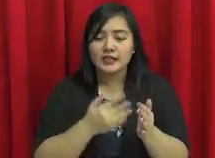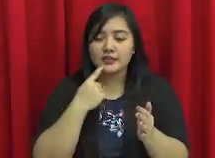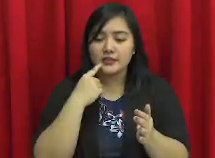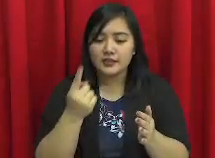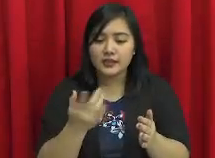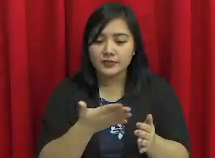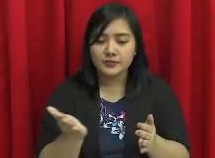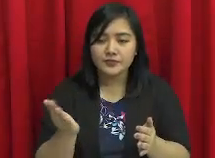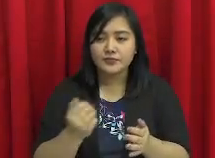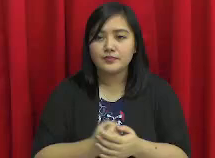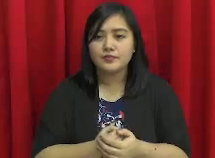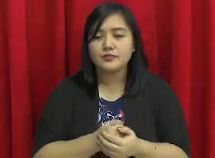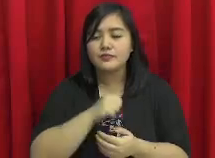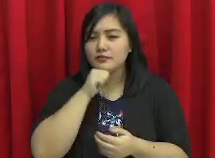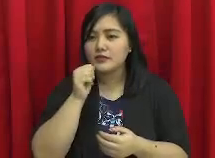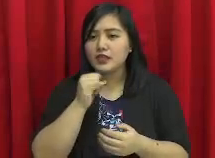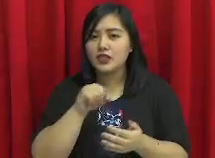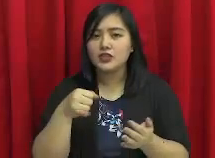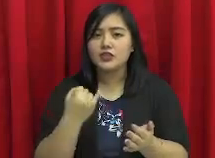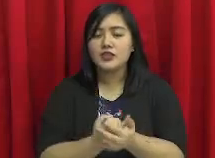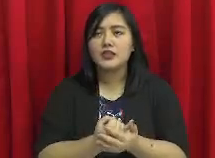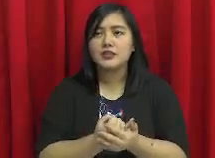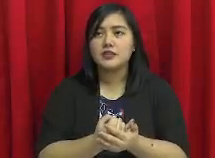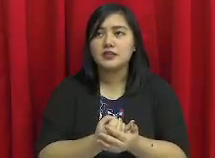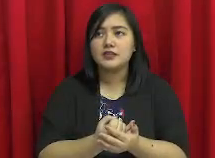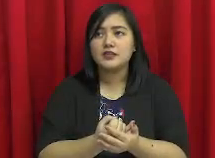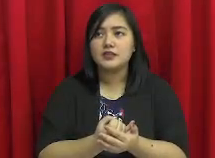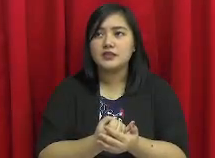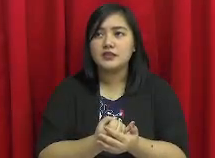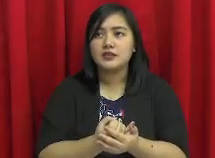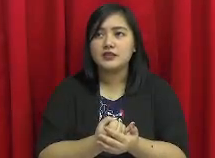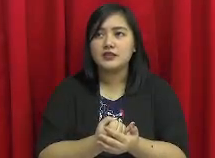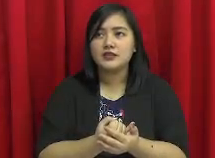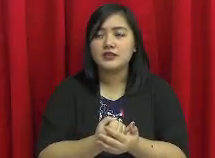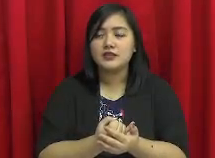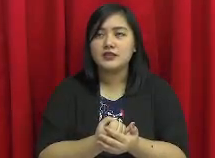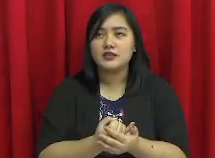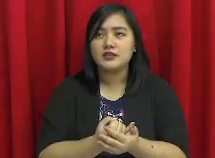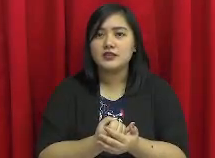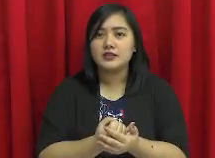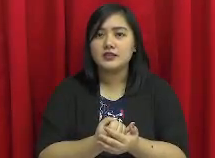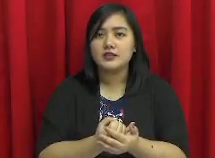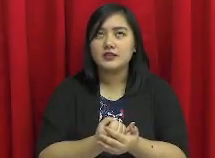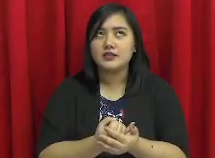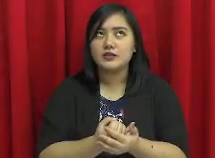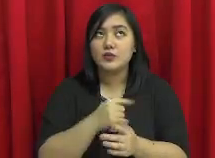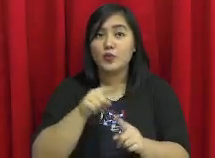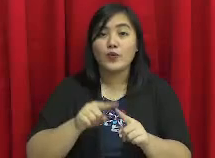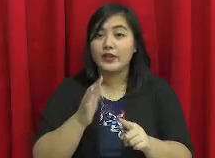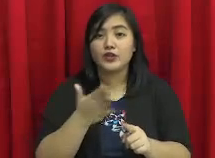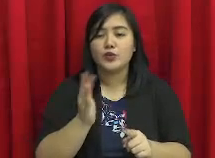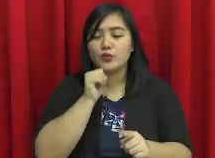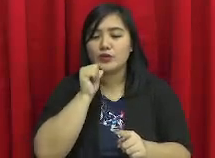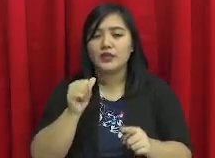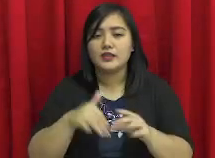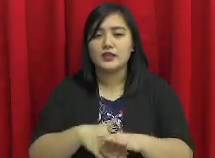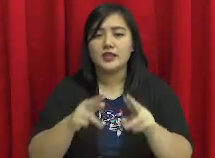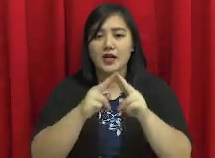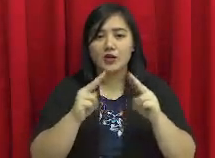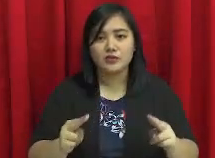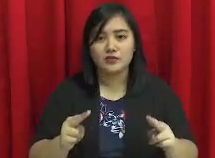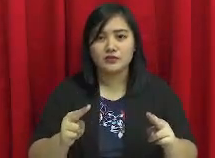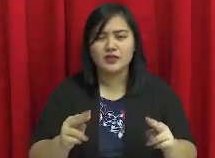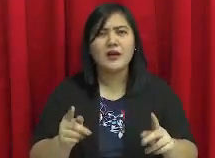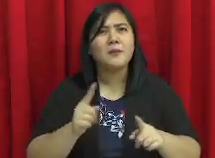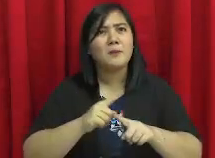yung presence, hindi lang yung absence ng presence. Kahit kasi nandun dun Yun. Kahit na nandun dun ka. You